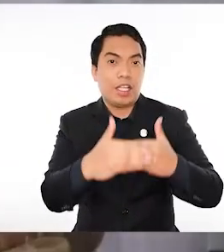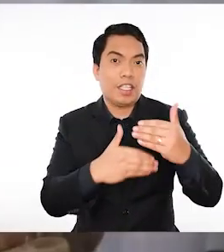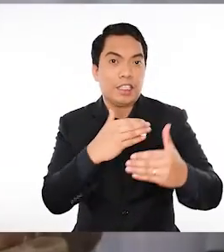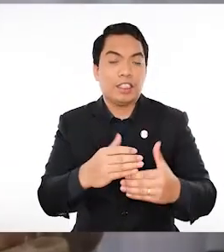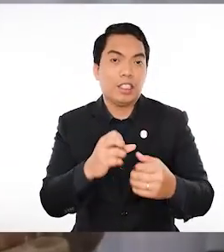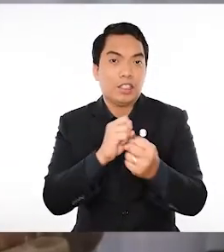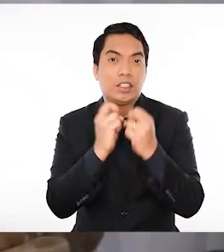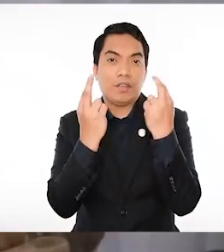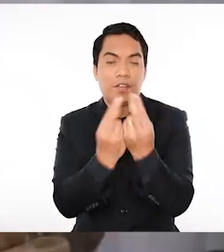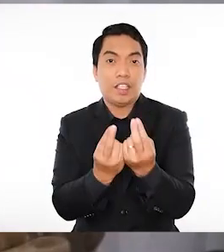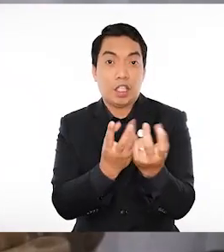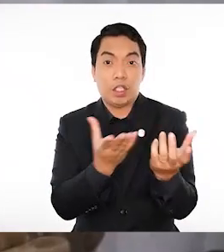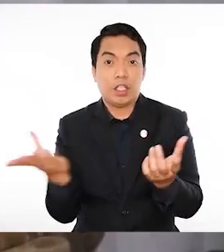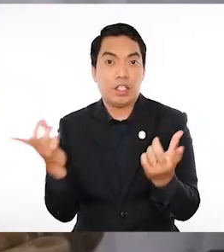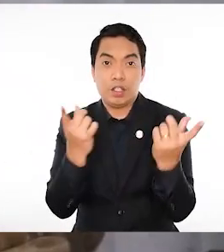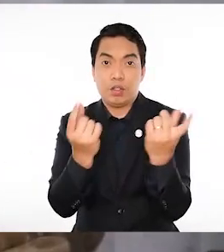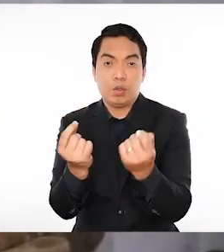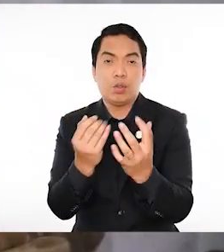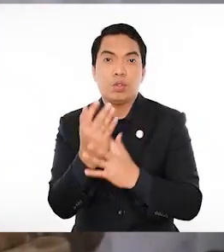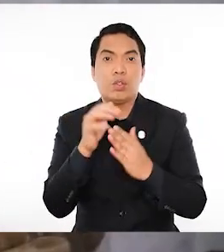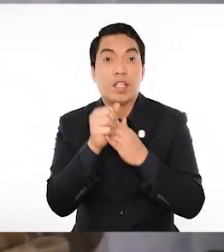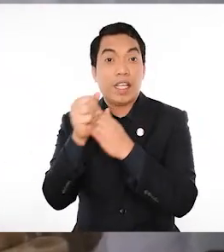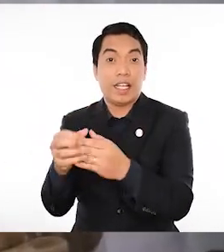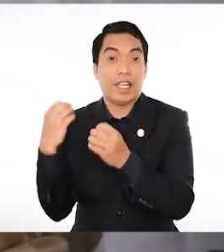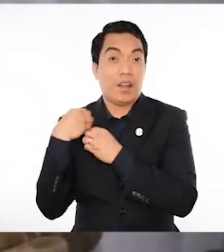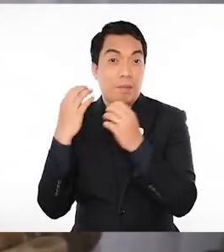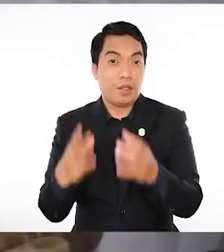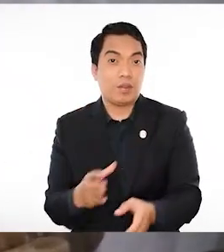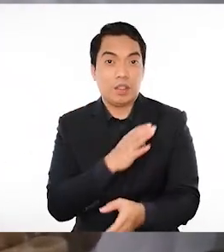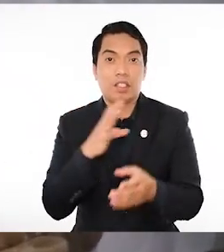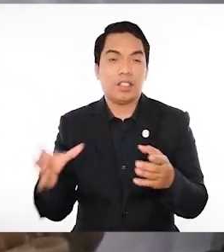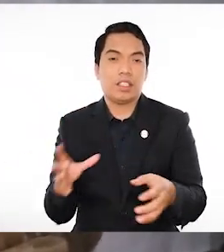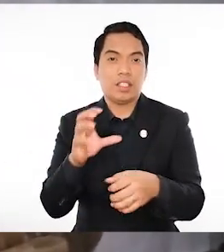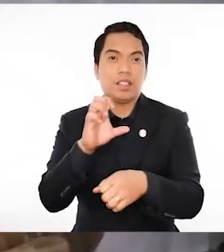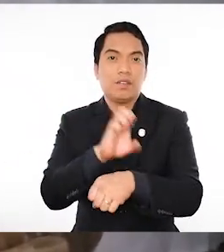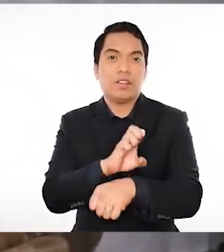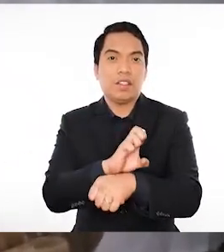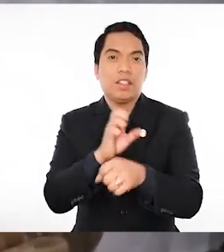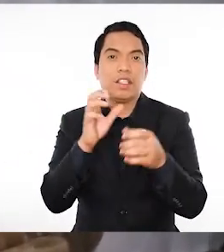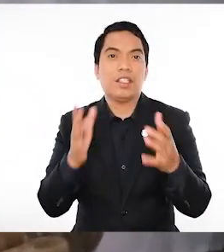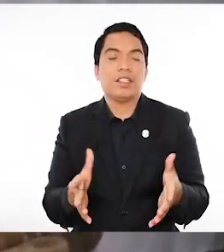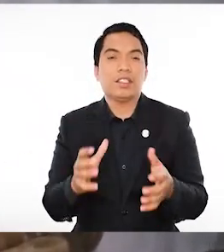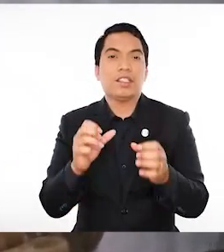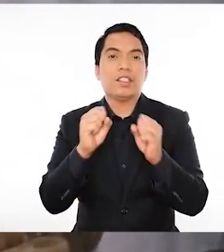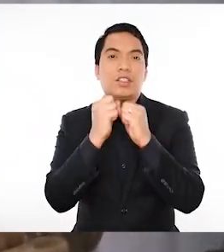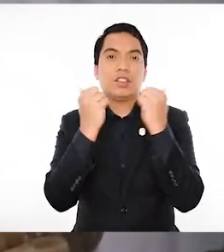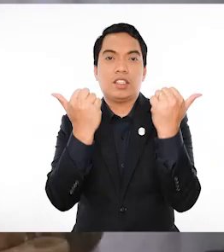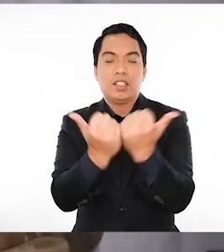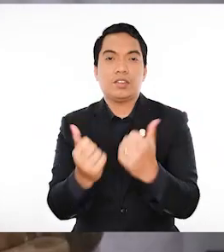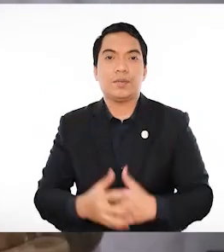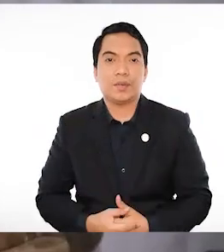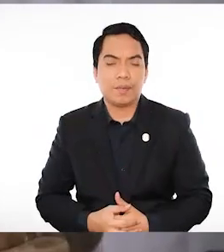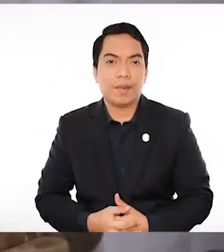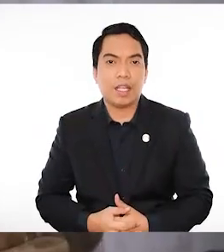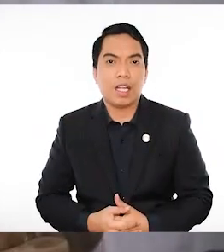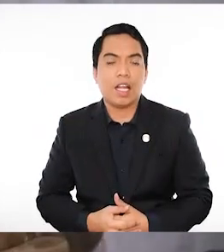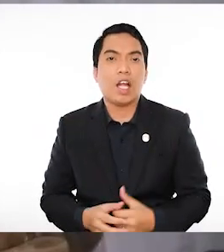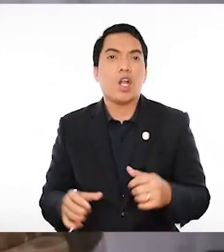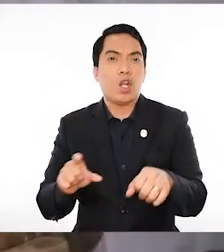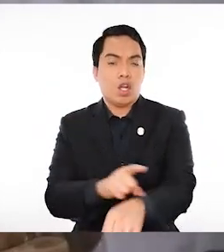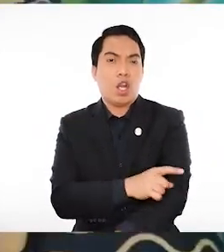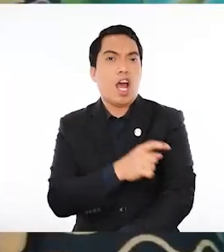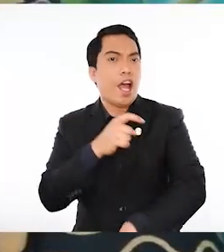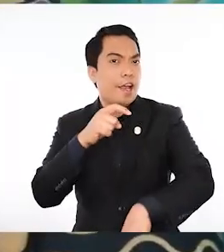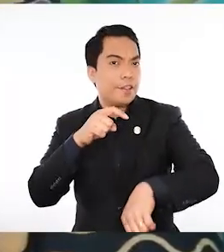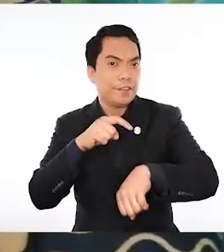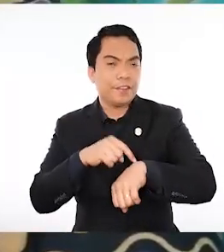kanilang isinagawa sa pangunguna ng mga may tungkulin sa Christian Employees Association. Matagal na po naming hanap